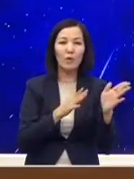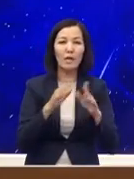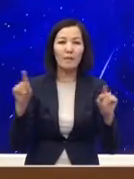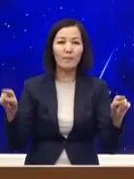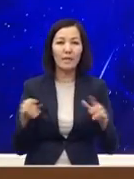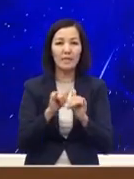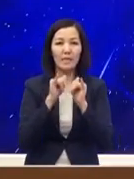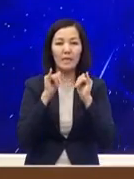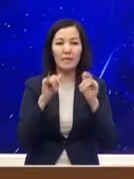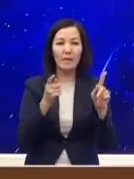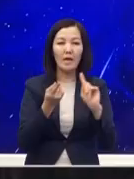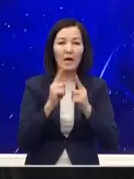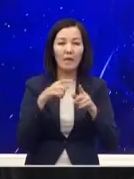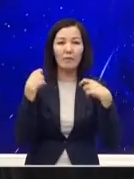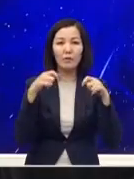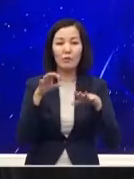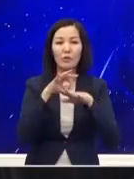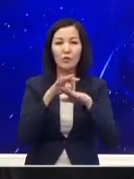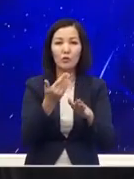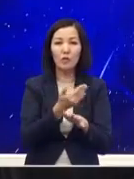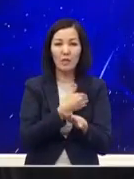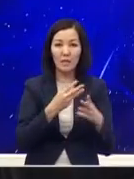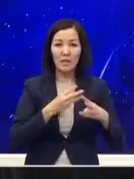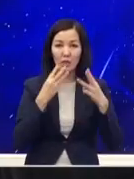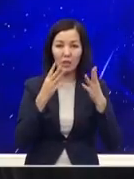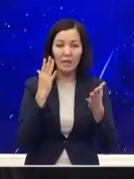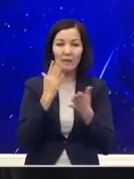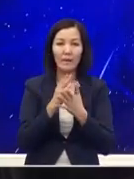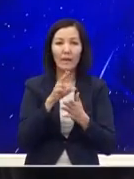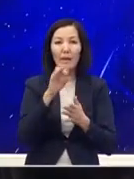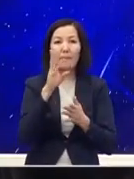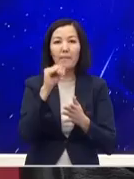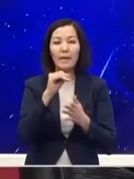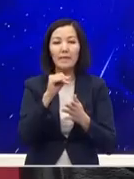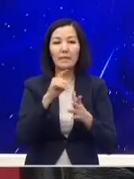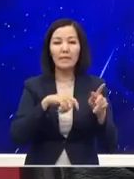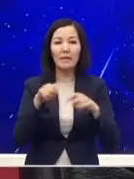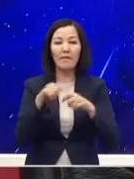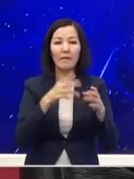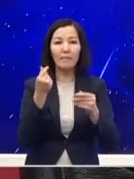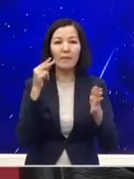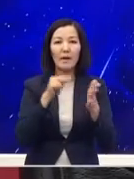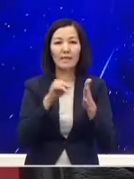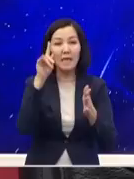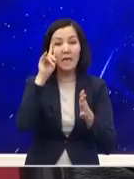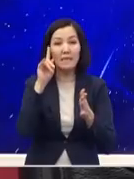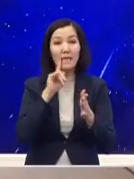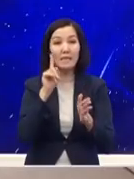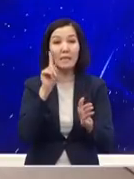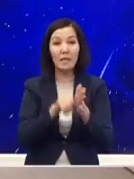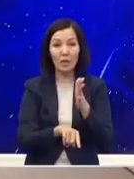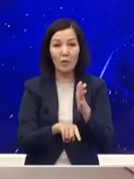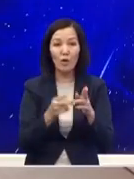қалыптастырып, айырбас сауда жүргізсек деді. Айтуынша, парсы елінде өнімдер бағасы Қазақстанмен салыстырғанда едәуір арзан